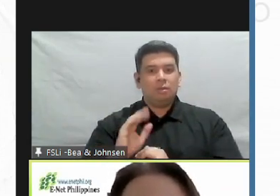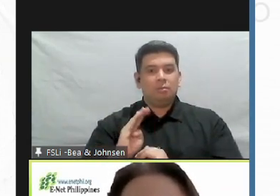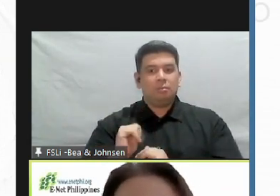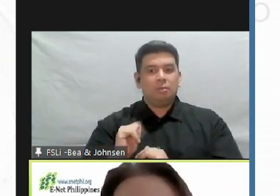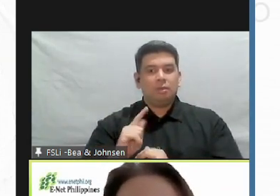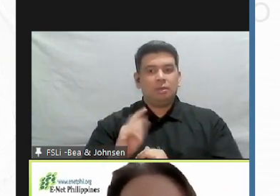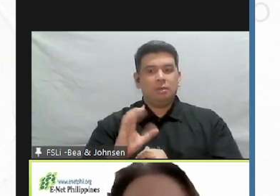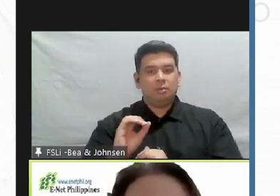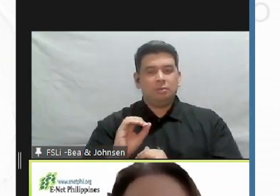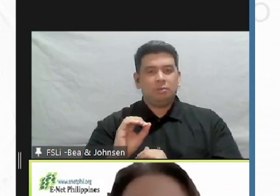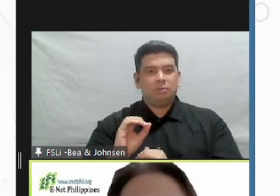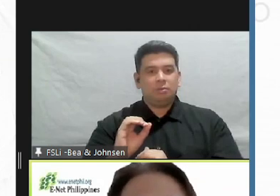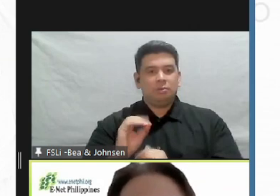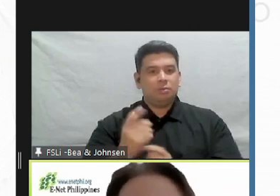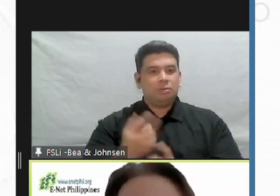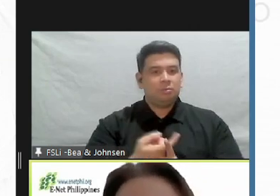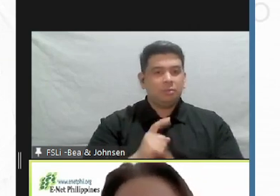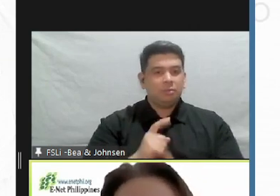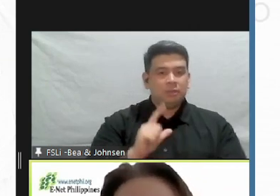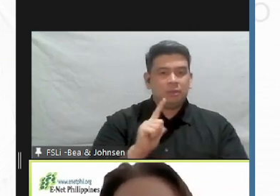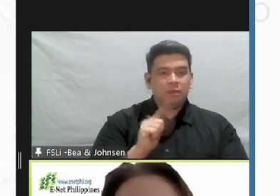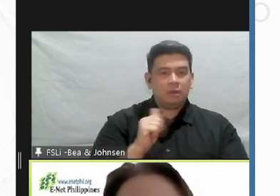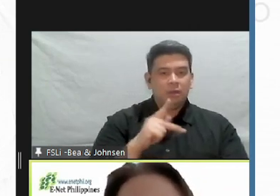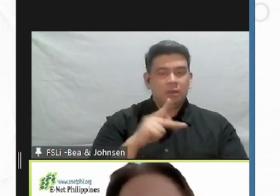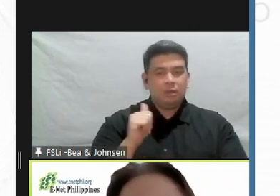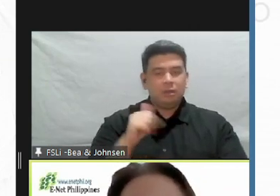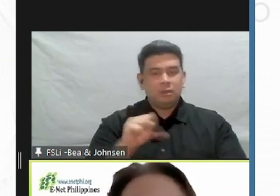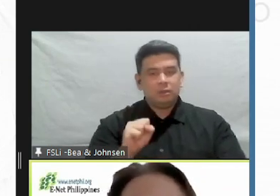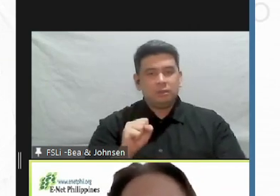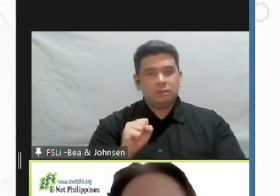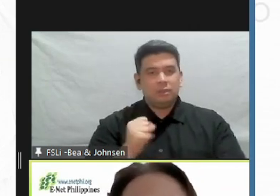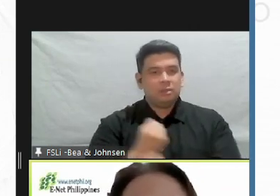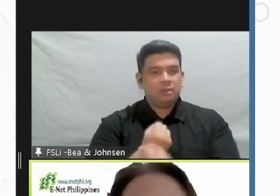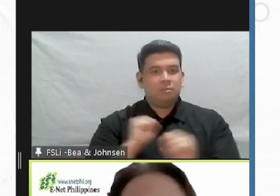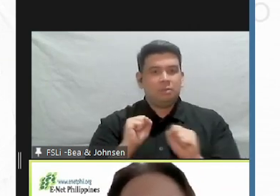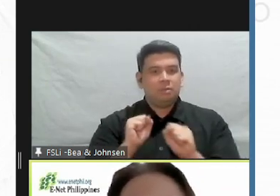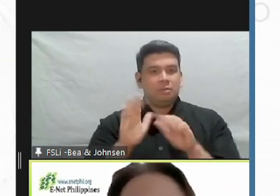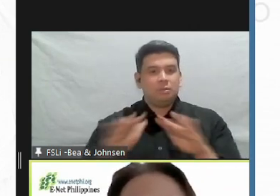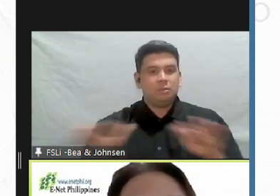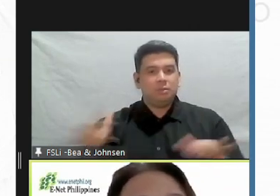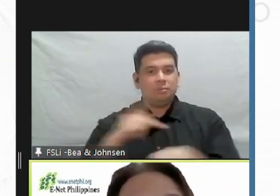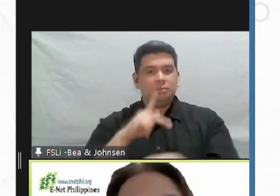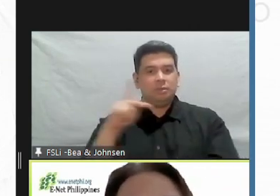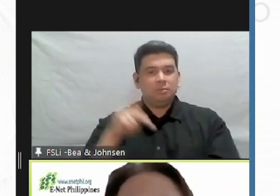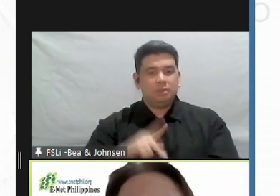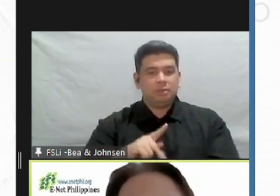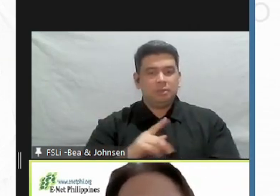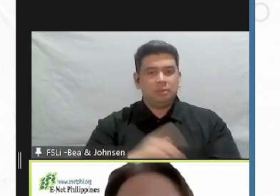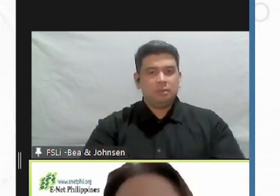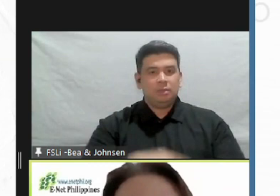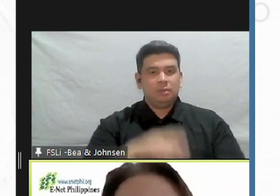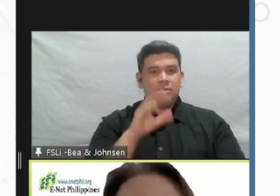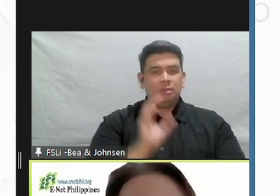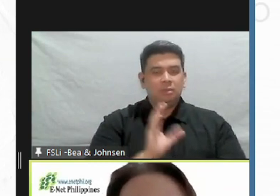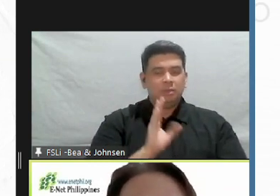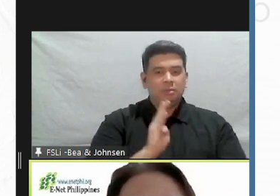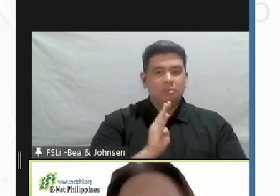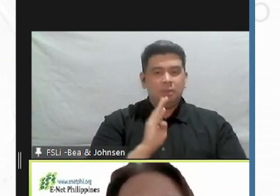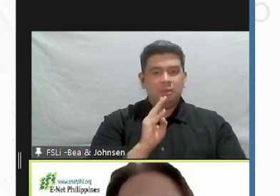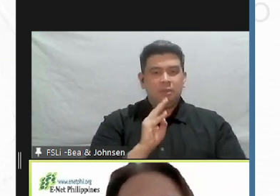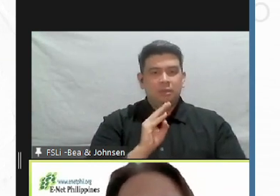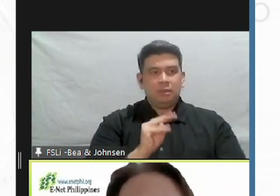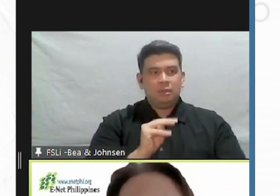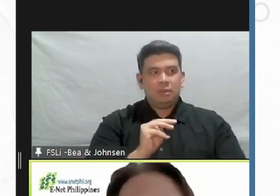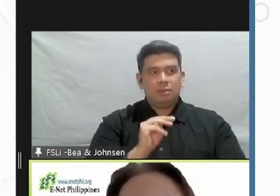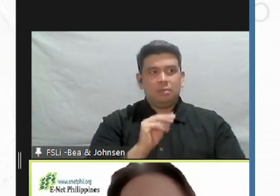mga taga-Lakas. Save the Children Philippines, yung ating BMZ, Inet Kalapan,